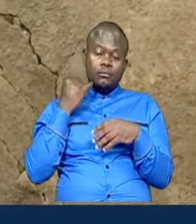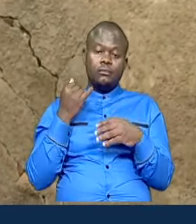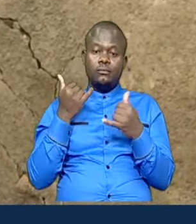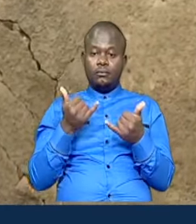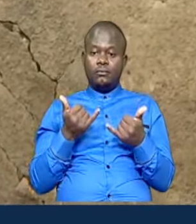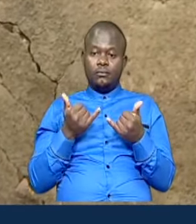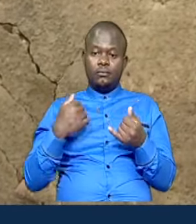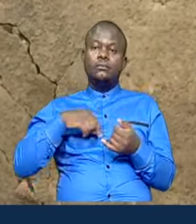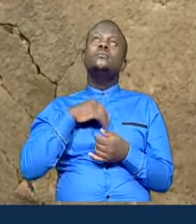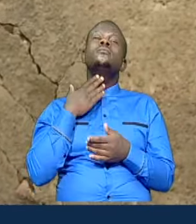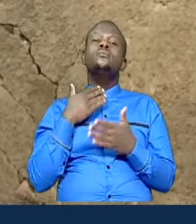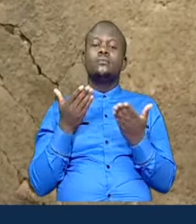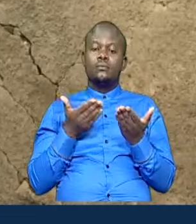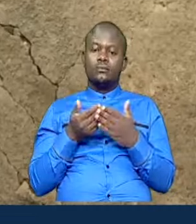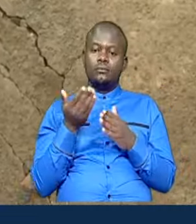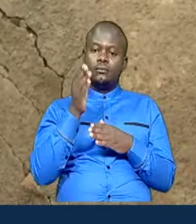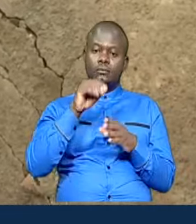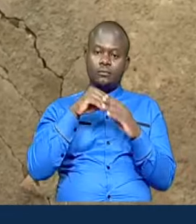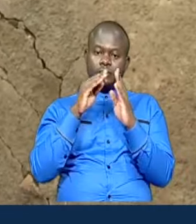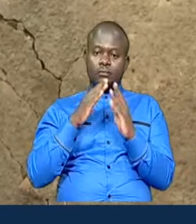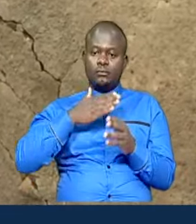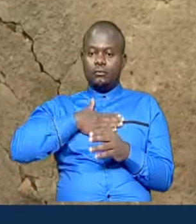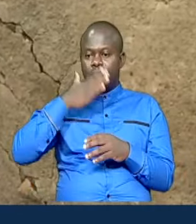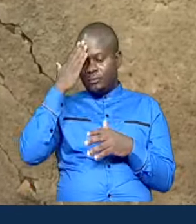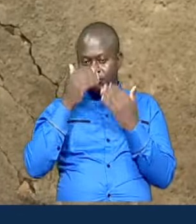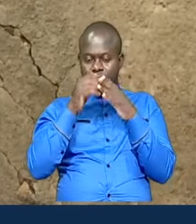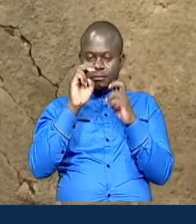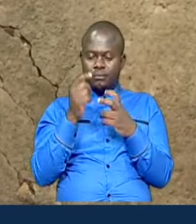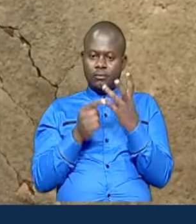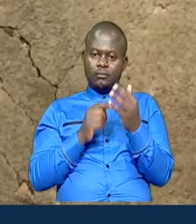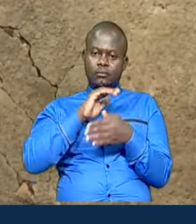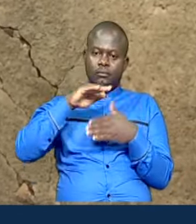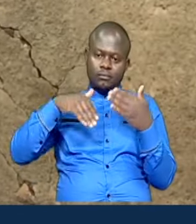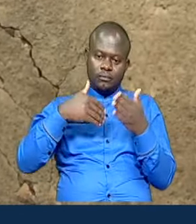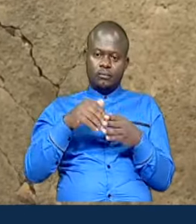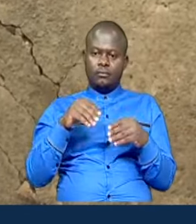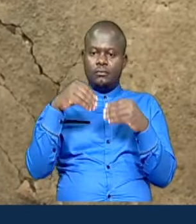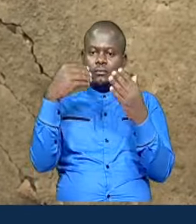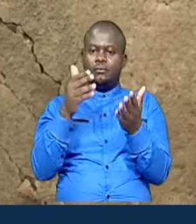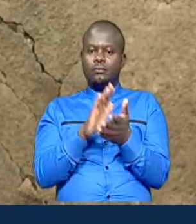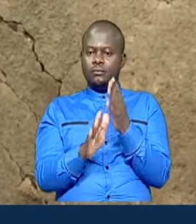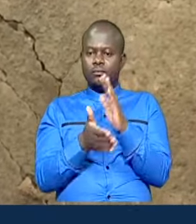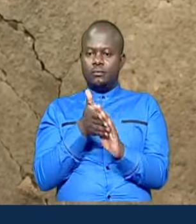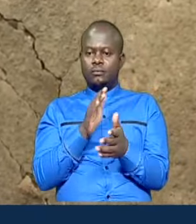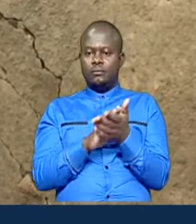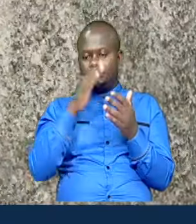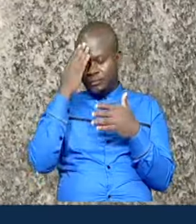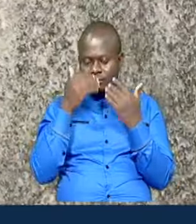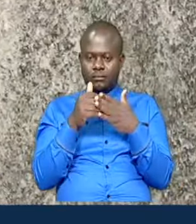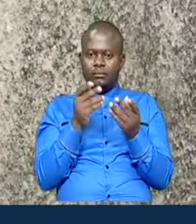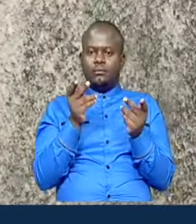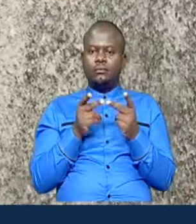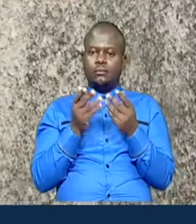ikintu nifuza ni ugusubira muri iyi nzu yanjye kuko utuntu twose naradutanze twanshizeho kubera